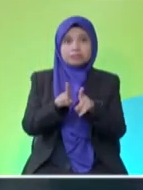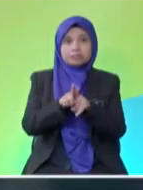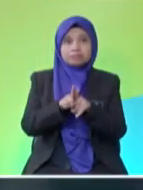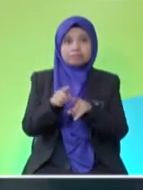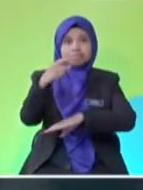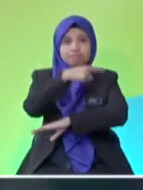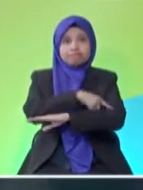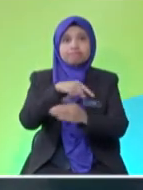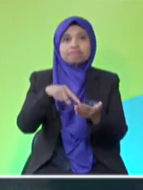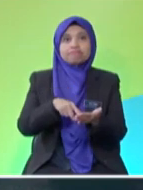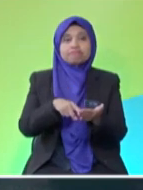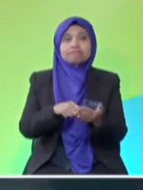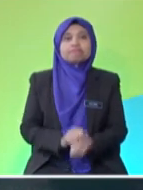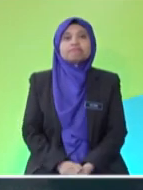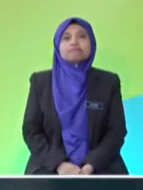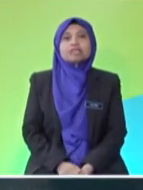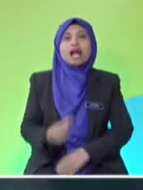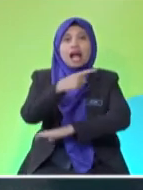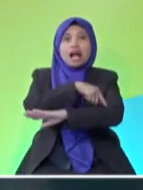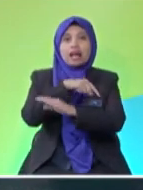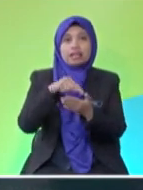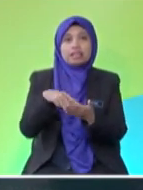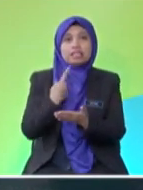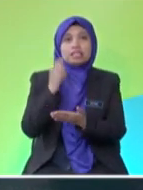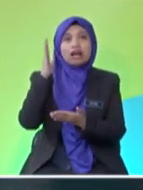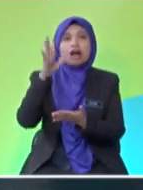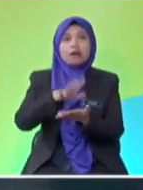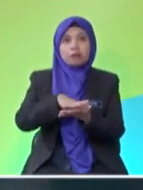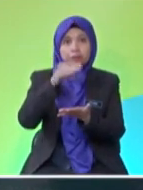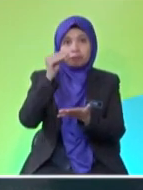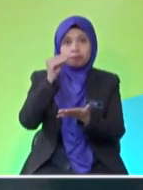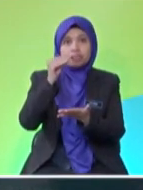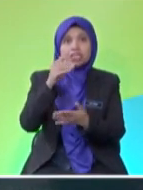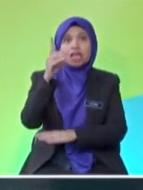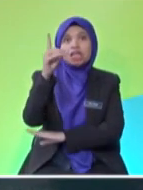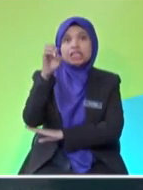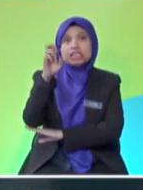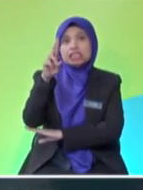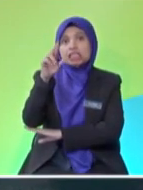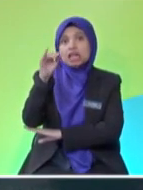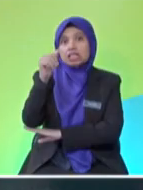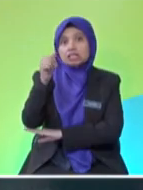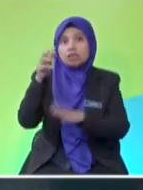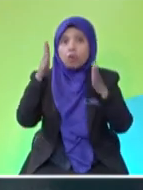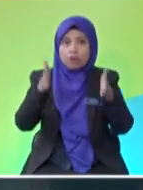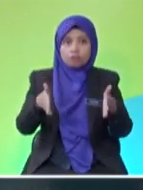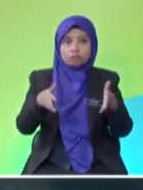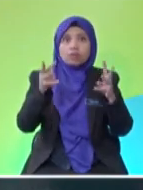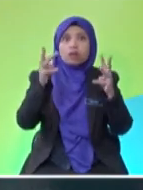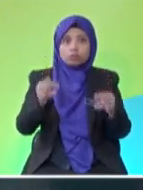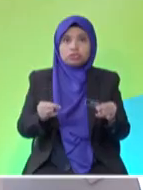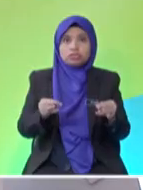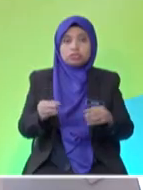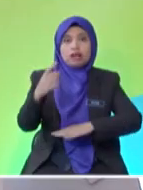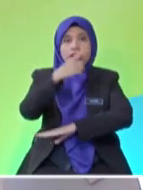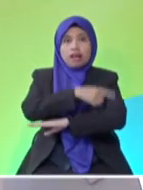pada hari ini Baiklah saya hari ini kita nak belajar tentang the dia manusia apa itu Cikgu jadi pada